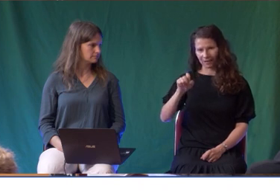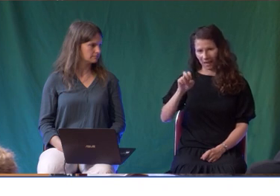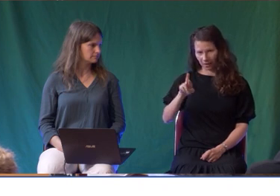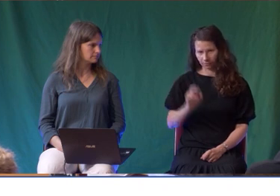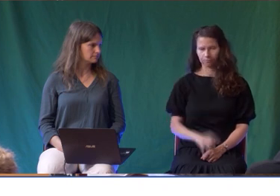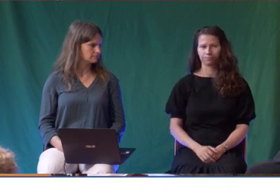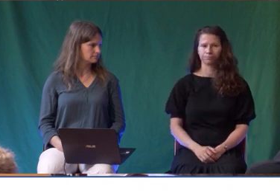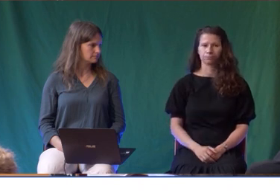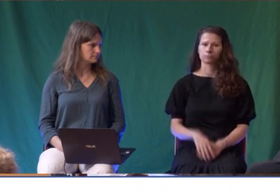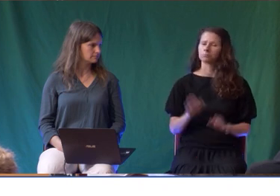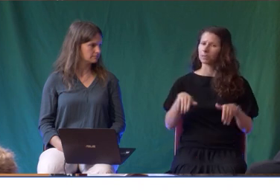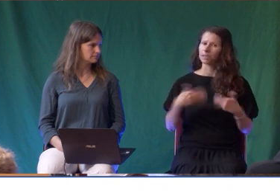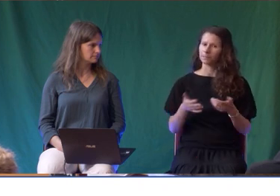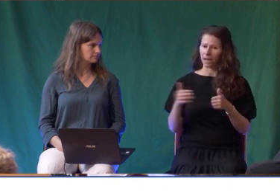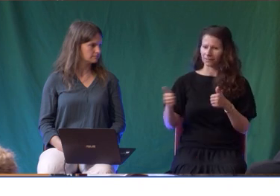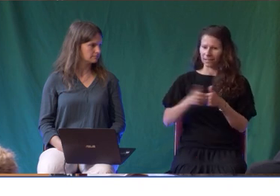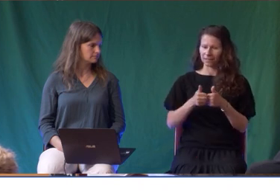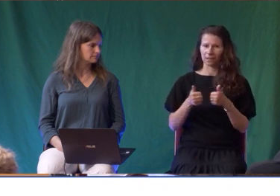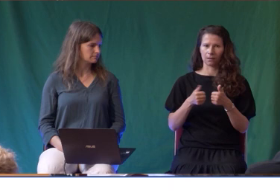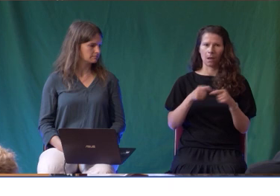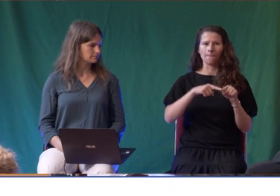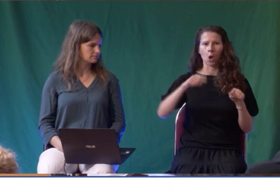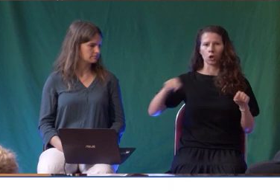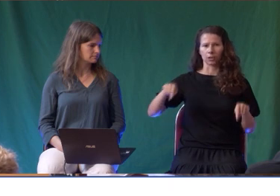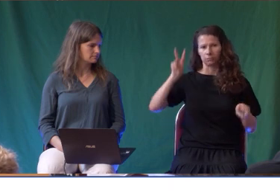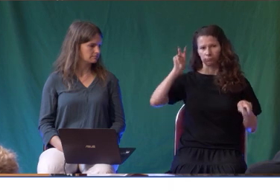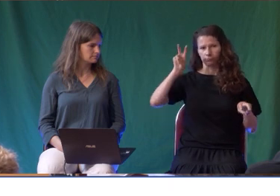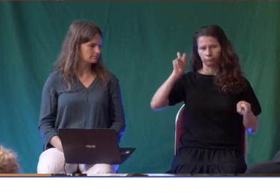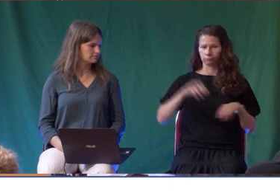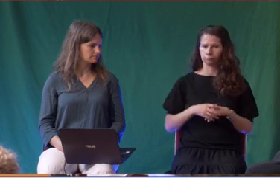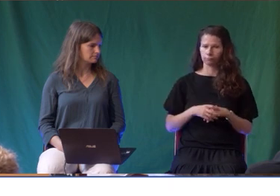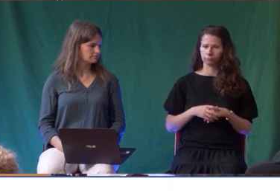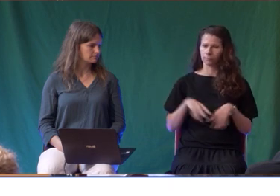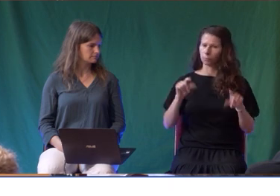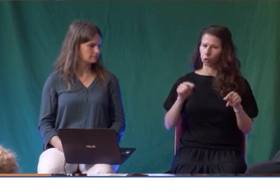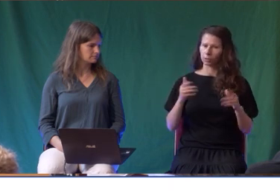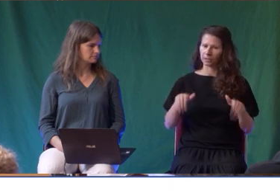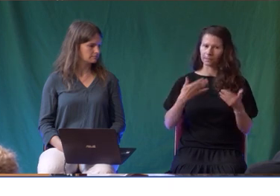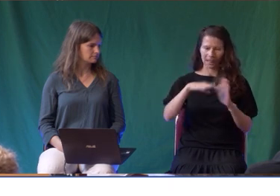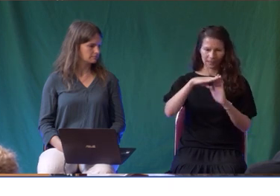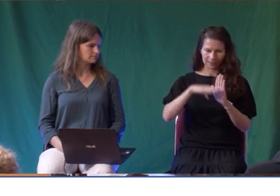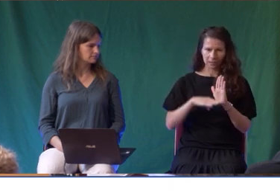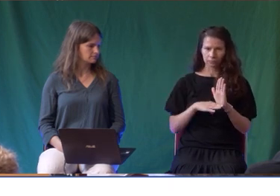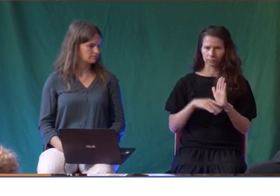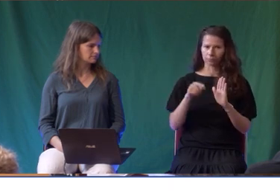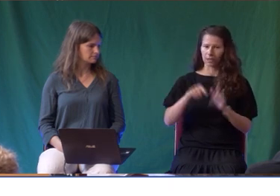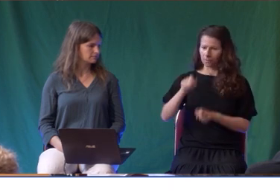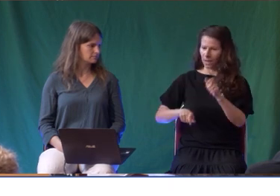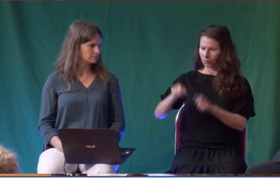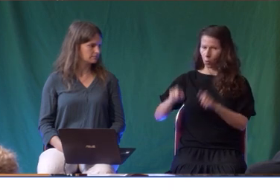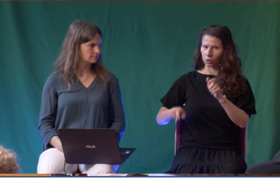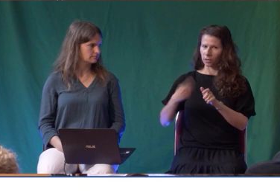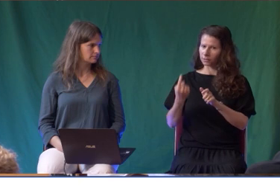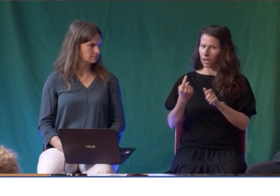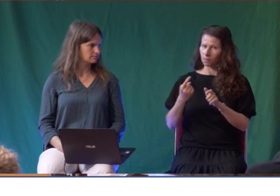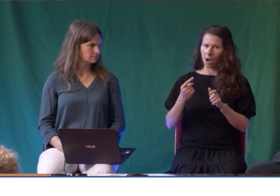und es gibt eine assistenzbörse also eine Liste mit Personen die Assistenz